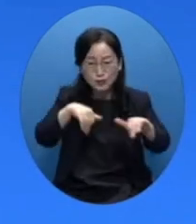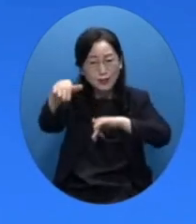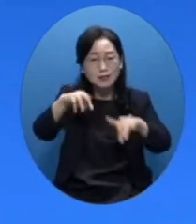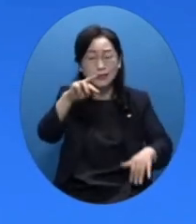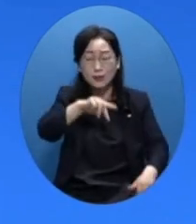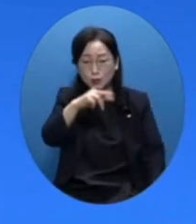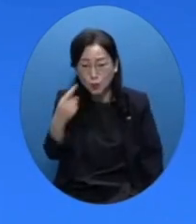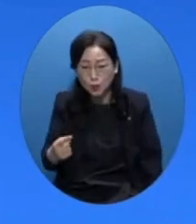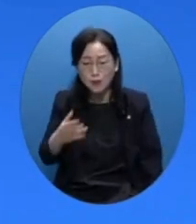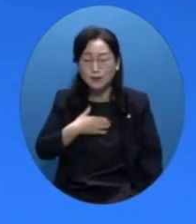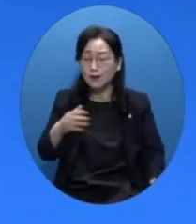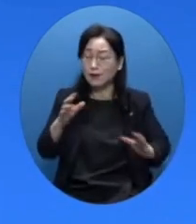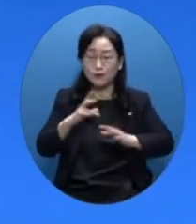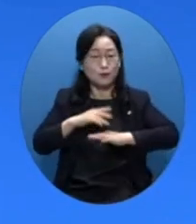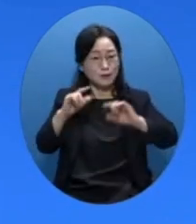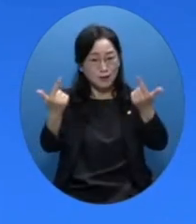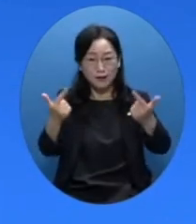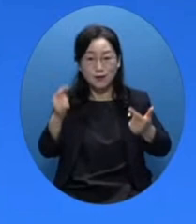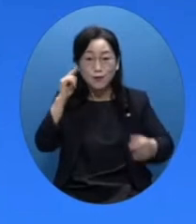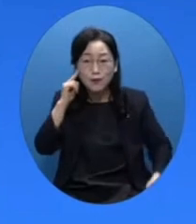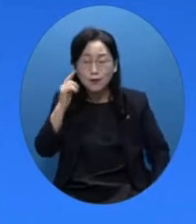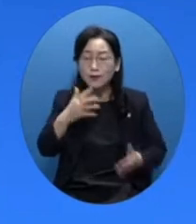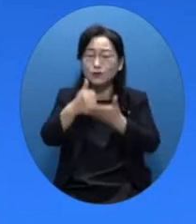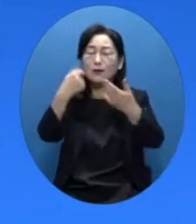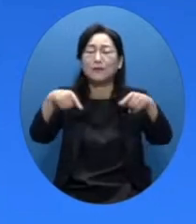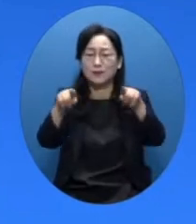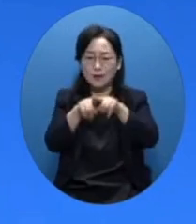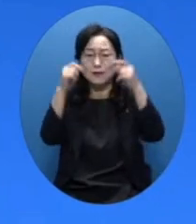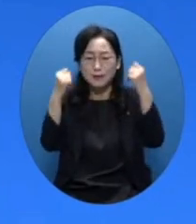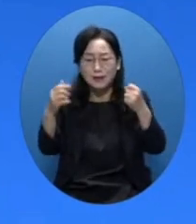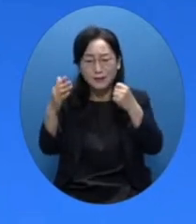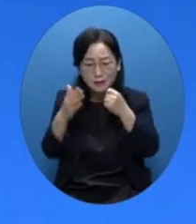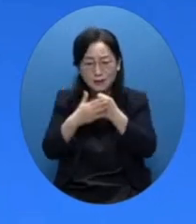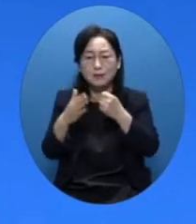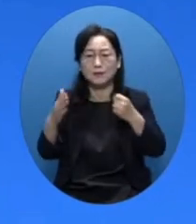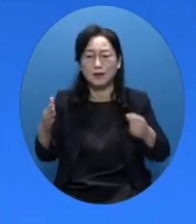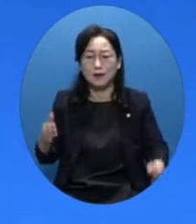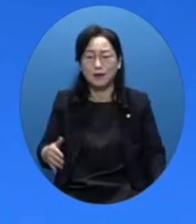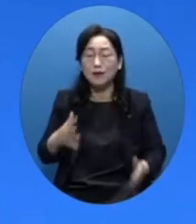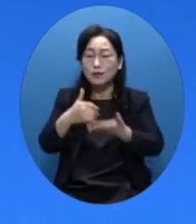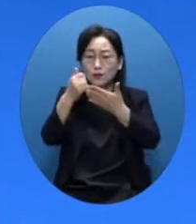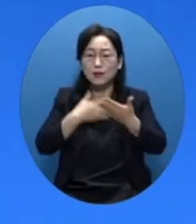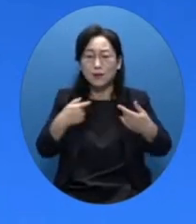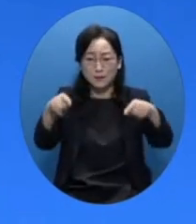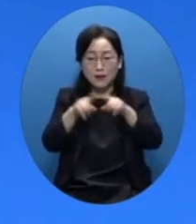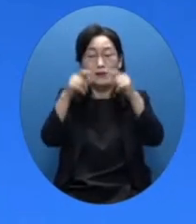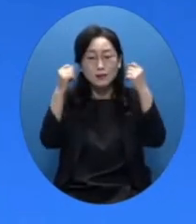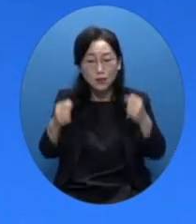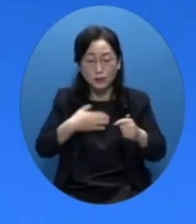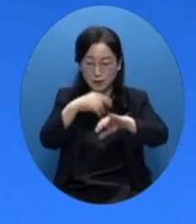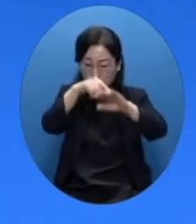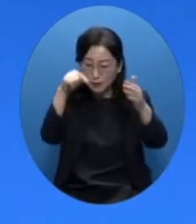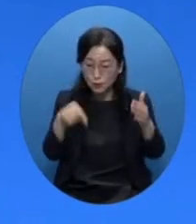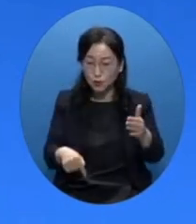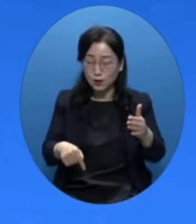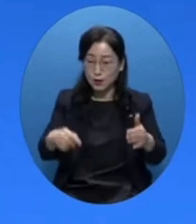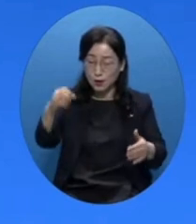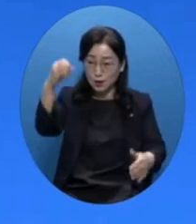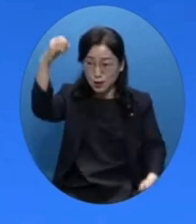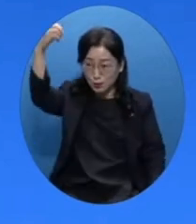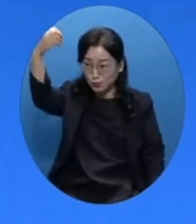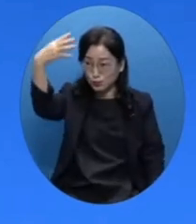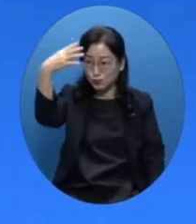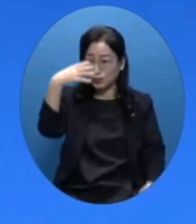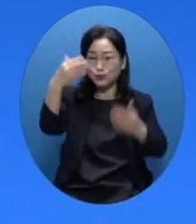나는 두려워하지 않습니다 주님이 나와 함께 하시기 때문입니다 취미 나와 함께 하시고 내 마음의 특구 를 켜지기